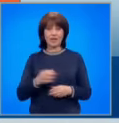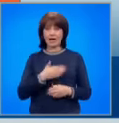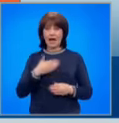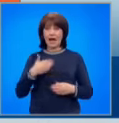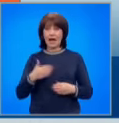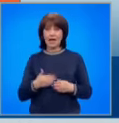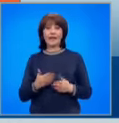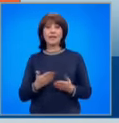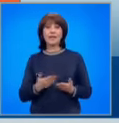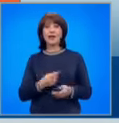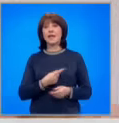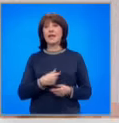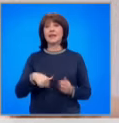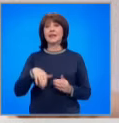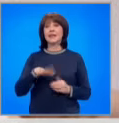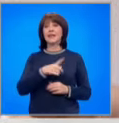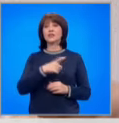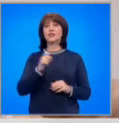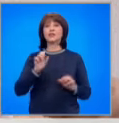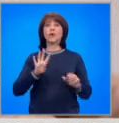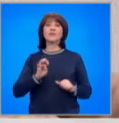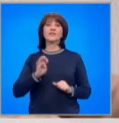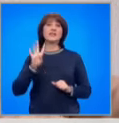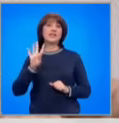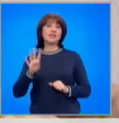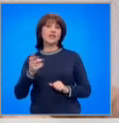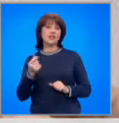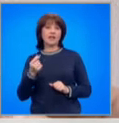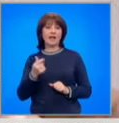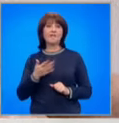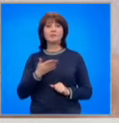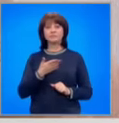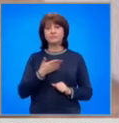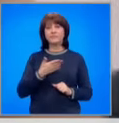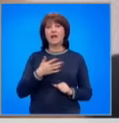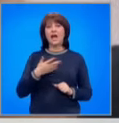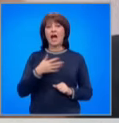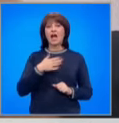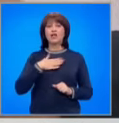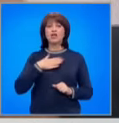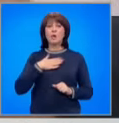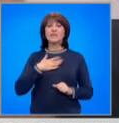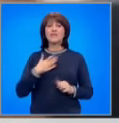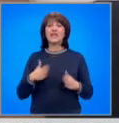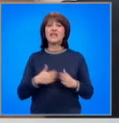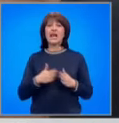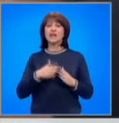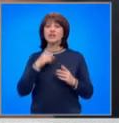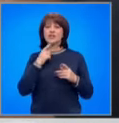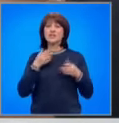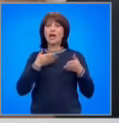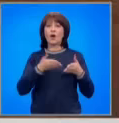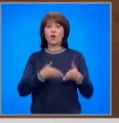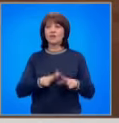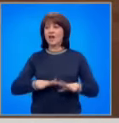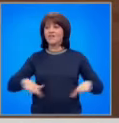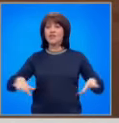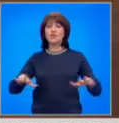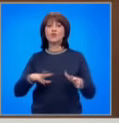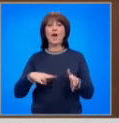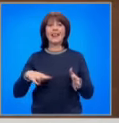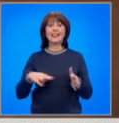над 194 лева. Емил Тодоров е собственик на къща за гости и се отоплява изцяло на ток, с конвектори, защото отоплението на